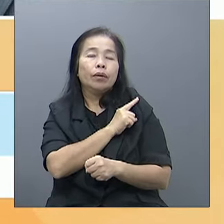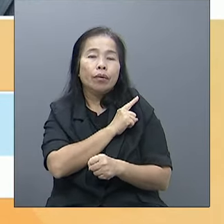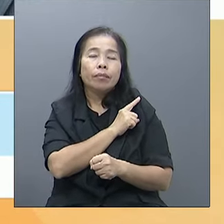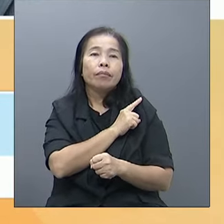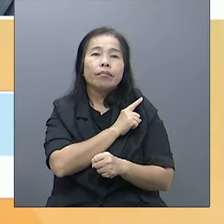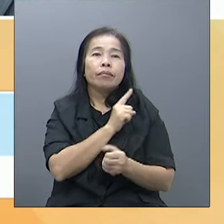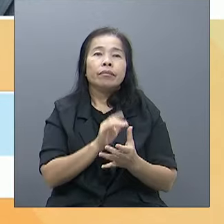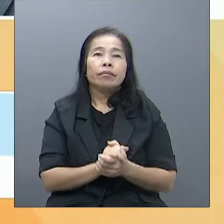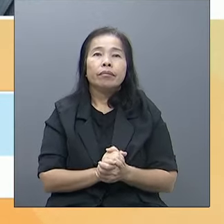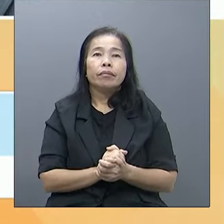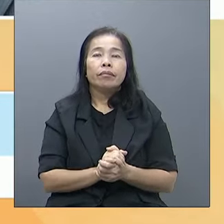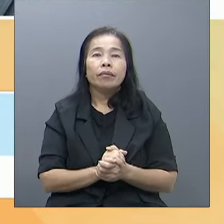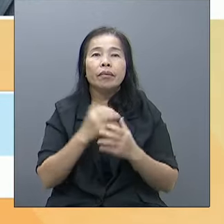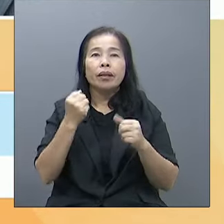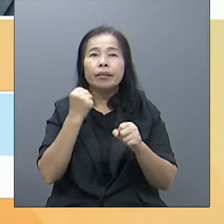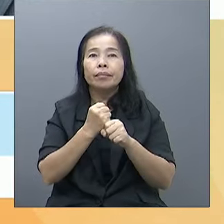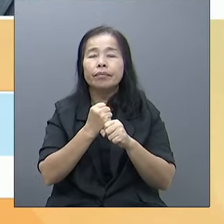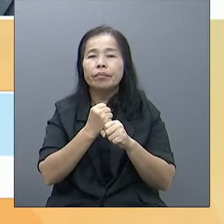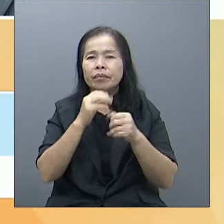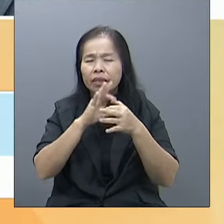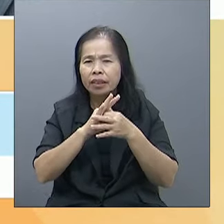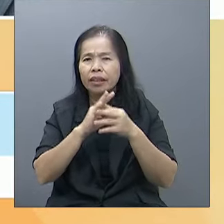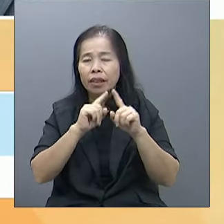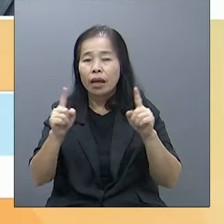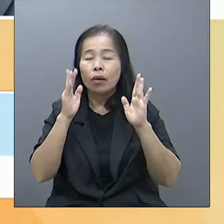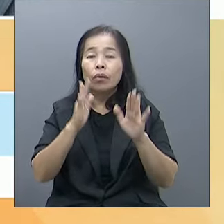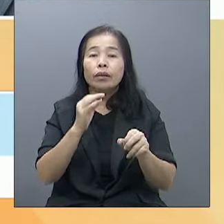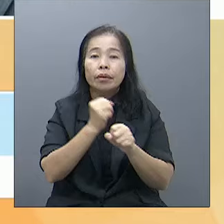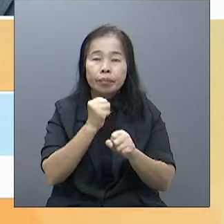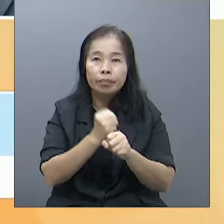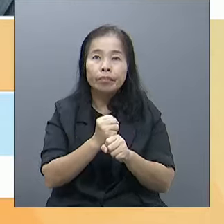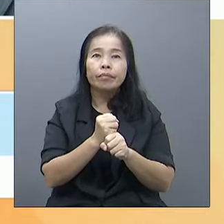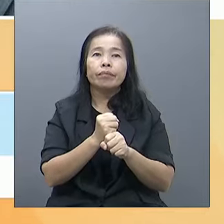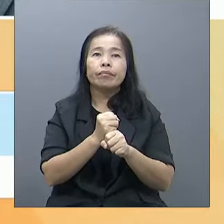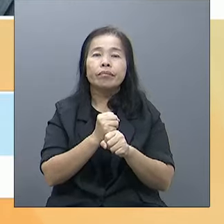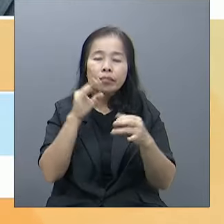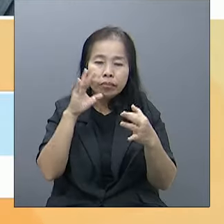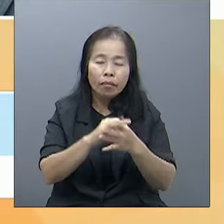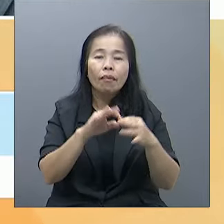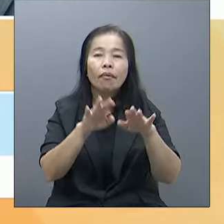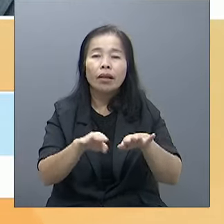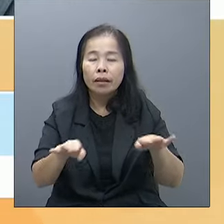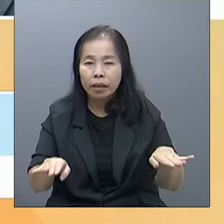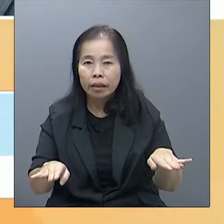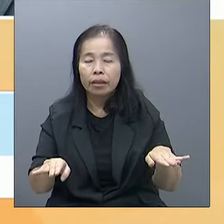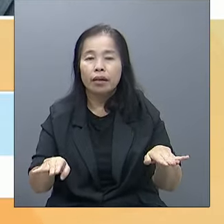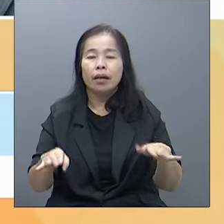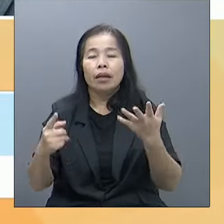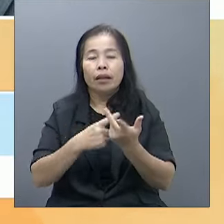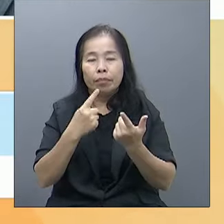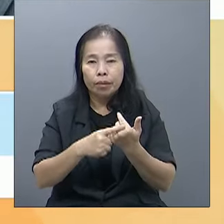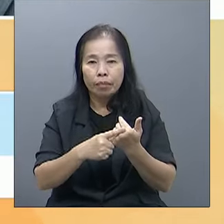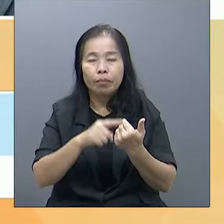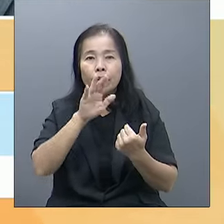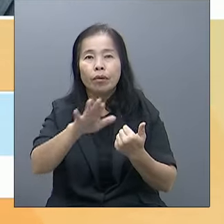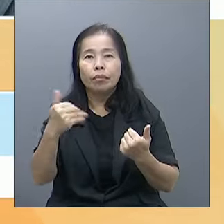โอนภารกิจเรื่องอาหารกลางวันไปแต่เงินที่ไปอ่ะมันไม่สอดคล้องกับจำนวนเด็กเพราะว่าจำนวนเด็กเนี่ยมันเว